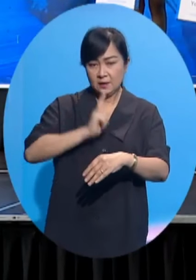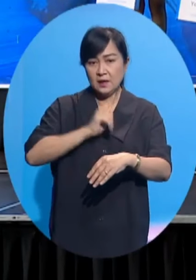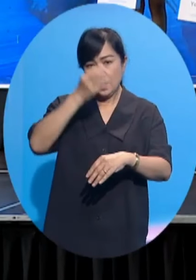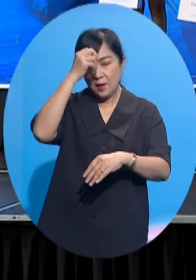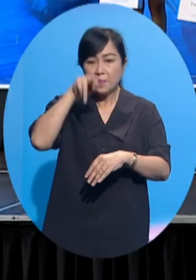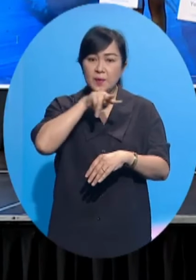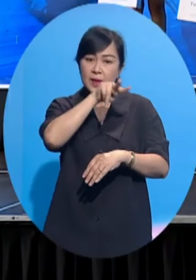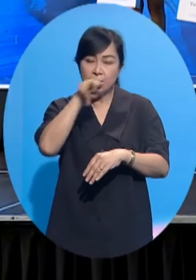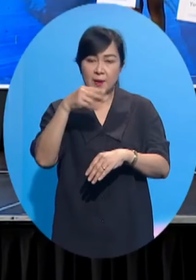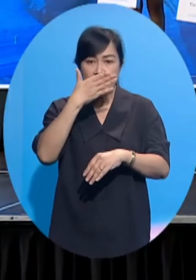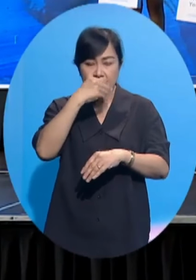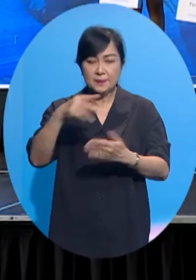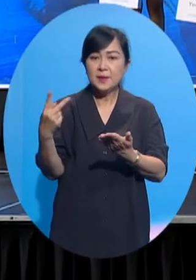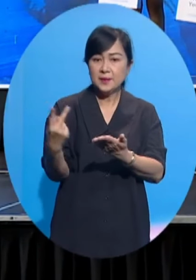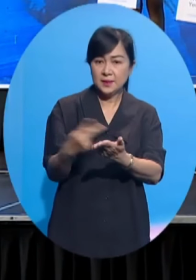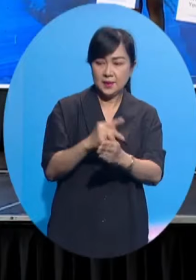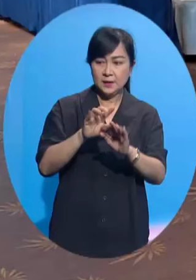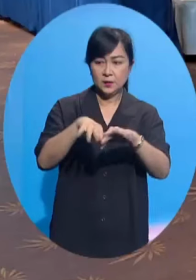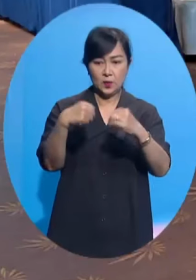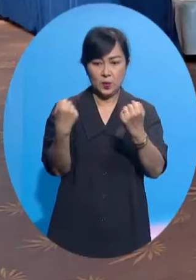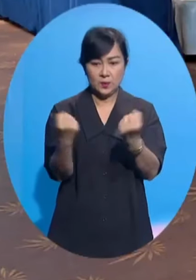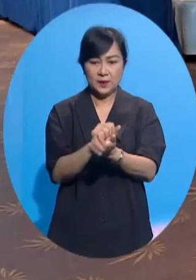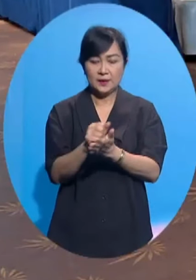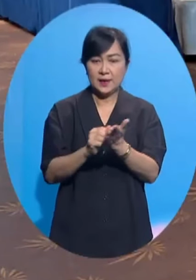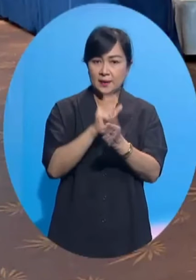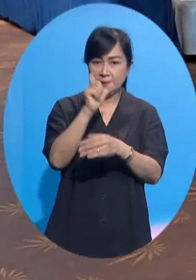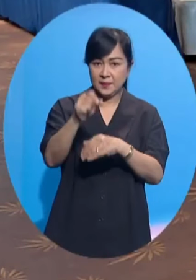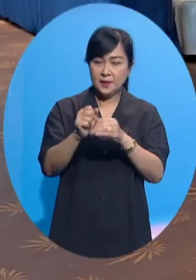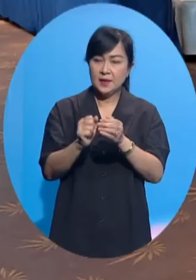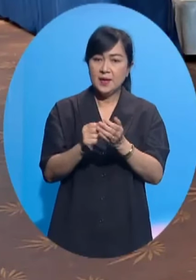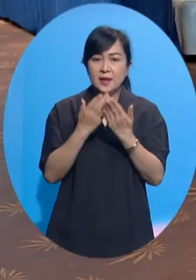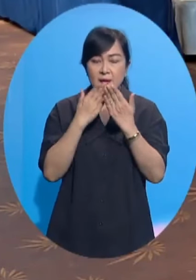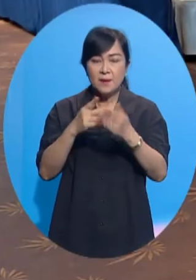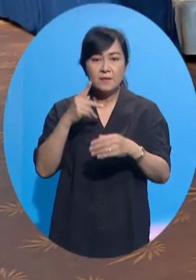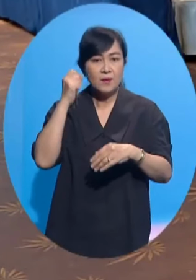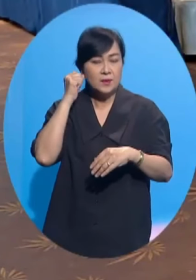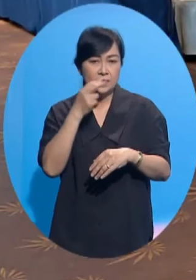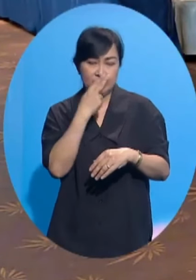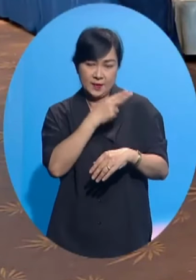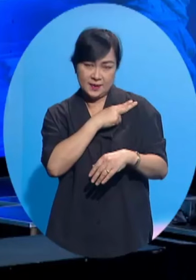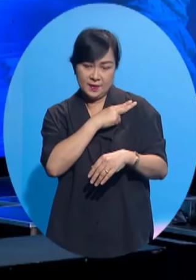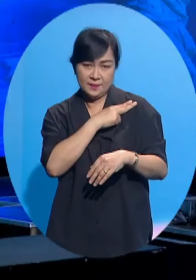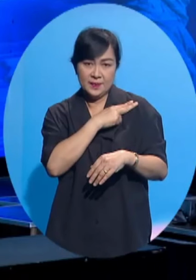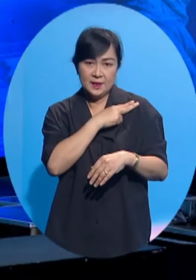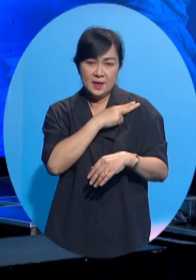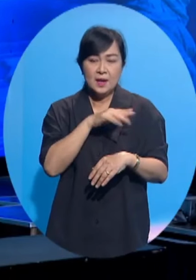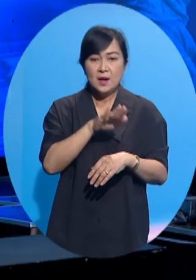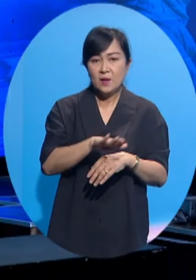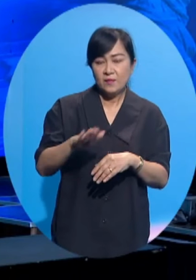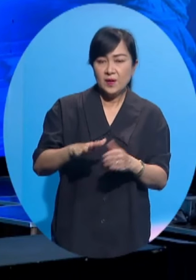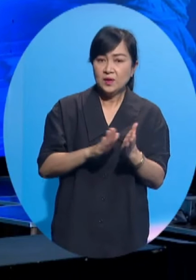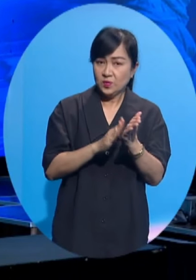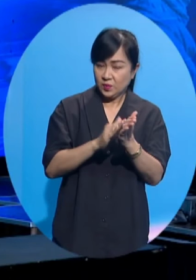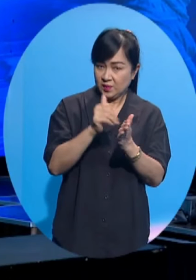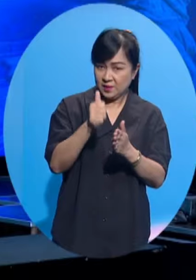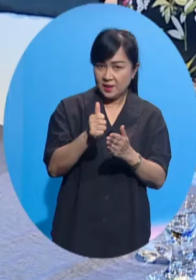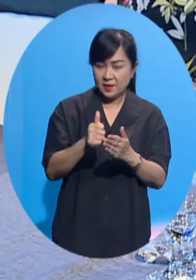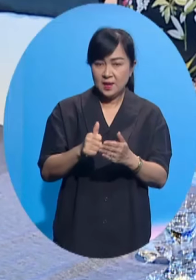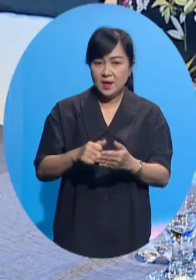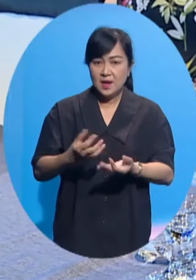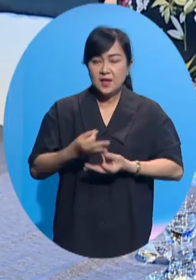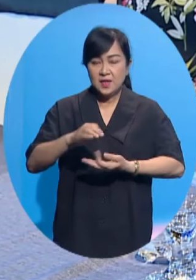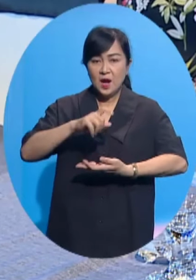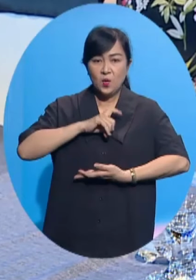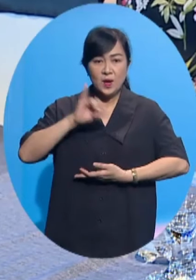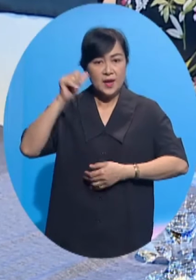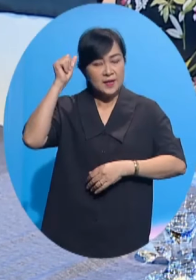phá. Đặc biệt, sự kiện lần này được tổ chức vào tháng 10, tháng tri ân phụ nữ Việt Nam, là dịp để các em học viên xuất sắc trao món quà ý